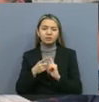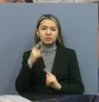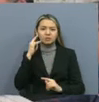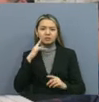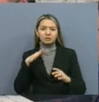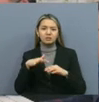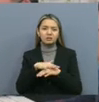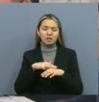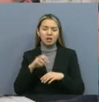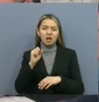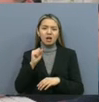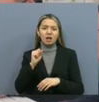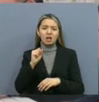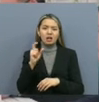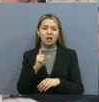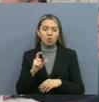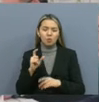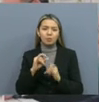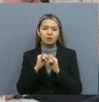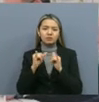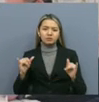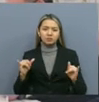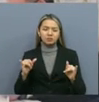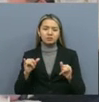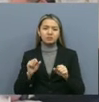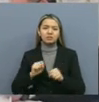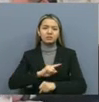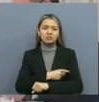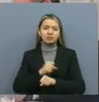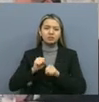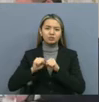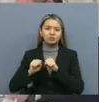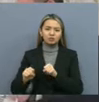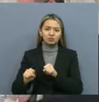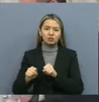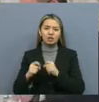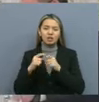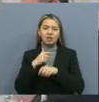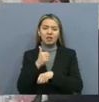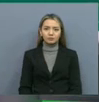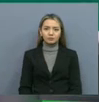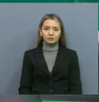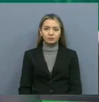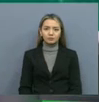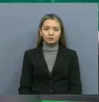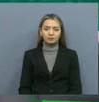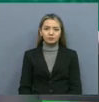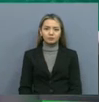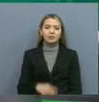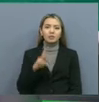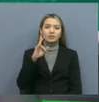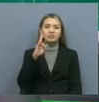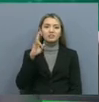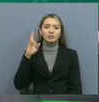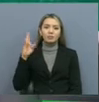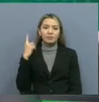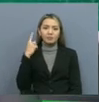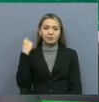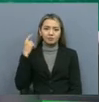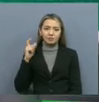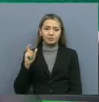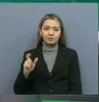Қазақстанның әлеуметтік-экономикалық даму және қорғаныс әлеуетін күшейту мәселелеріне ерекше көңіл бөлінеді. Нұрсұлтан Назарбаев тұңғыш